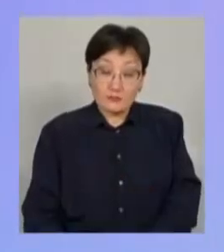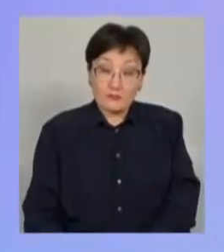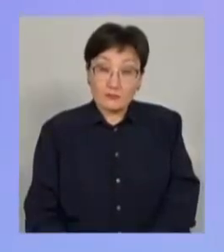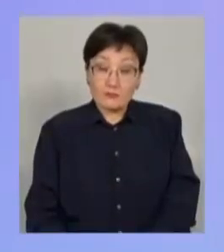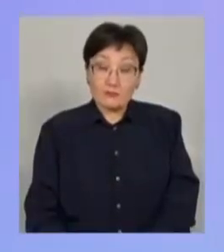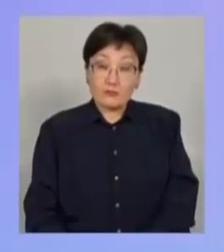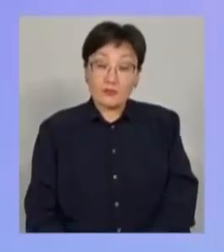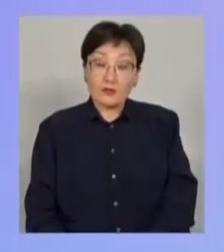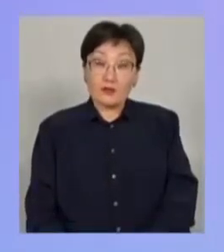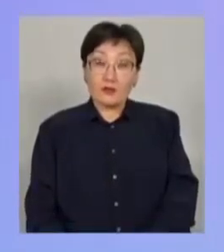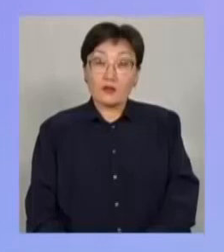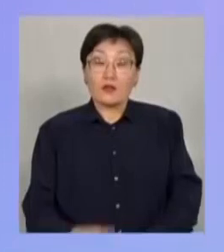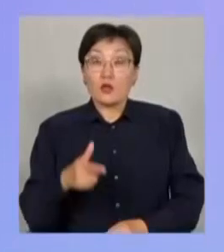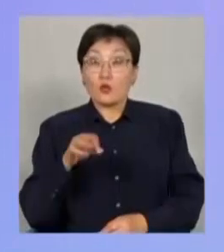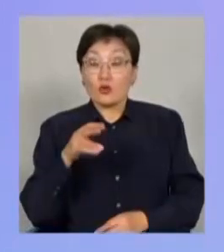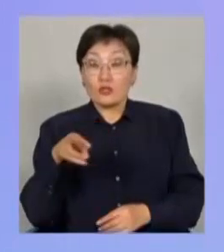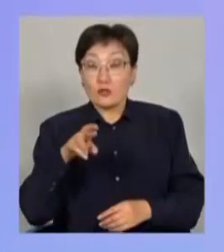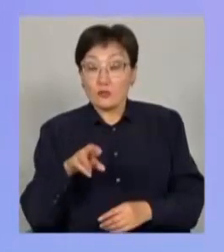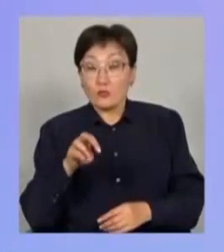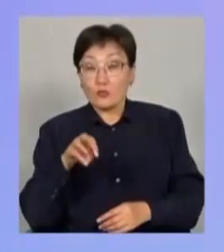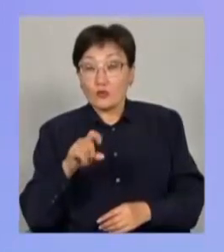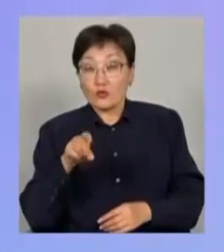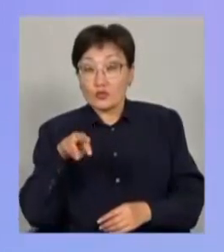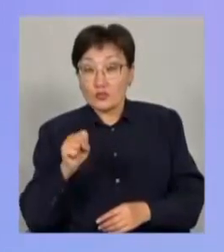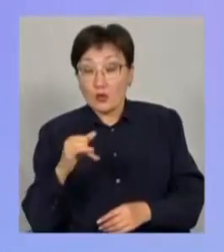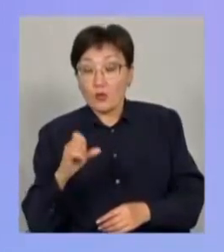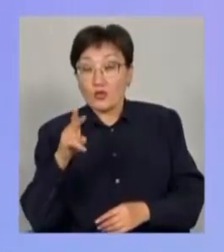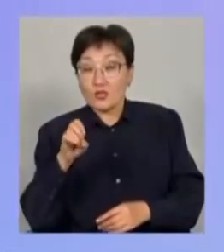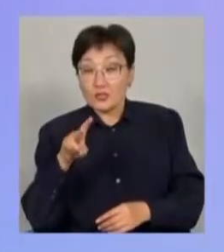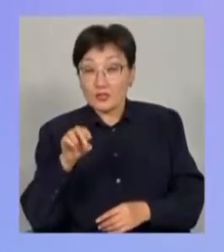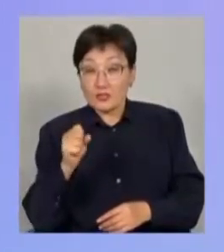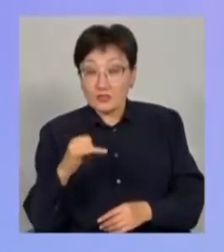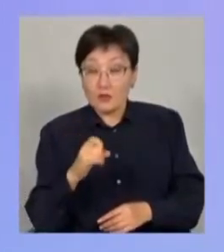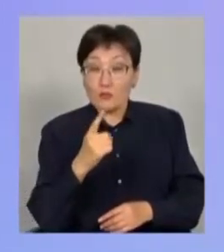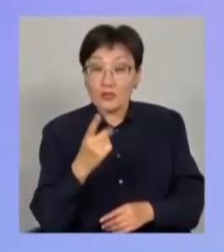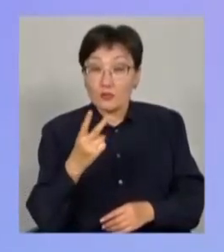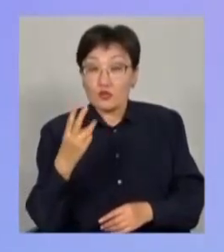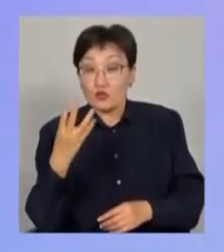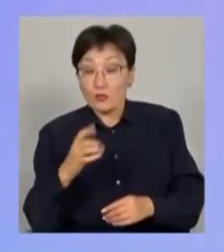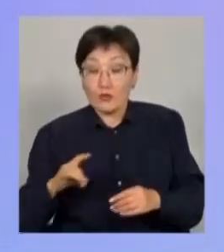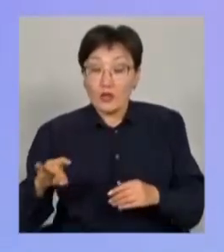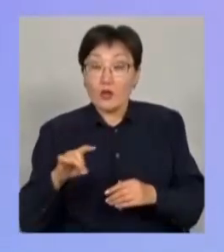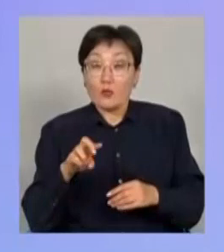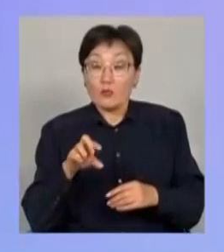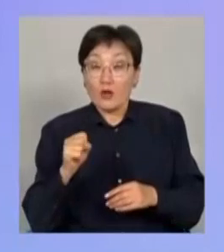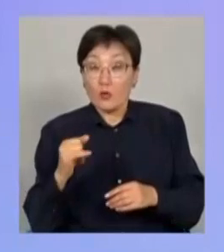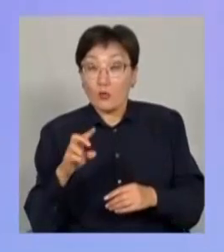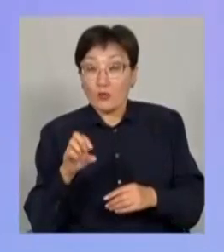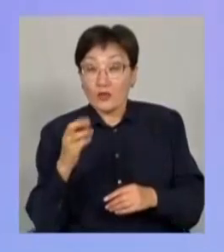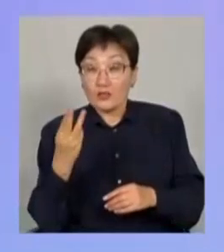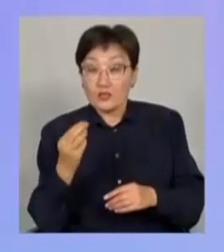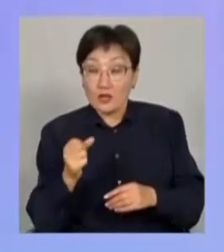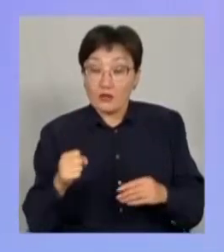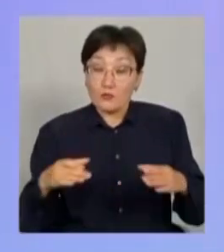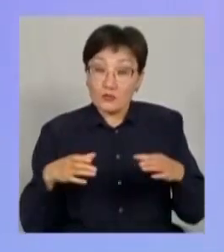жақсармақ. Горная, Шыбынсай көшелерінің мұстау Кенсай 1-2-3-4 микро аудандарын және бау-бақша серіктестерінің